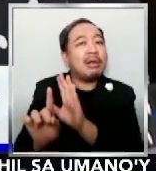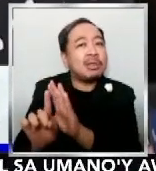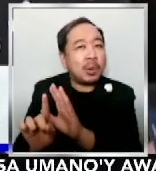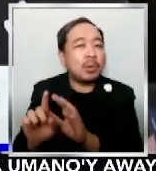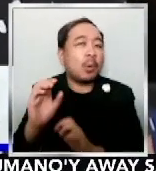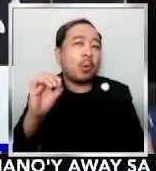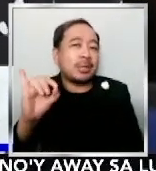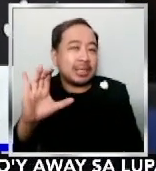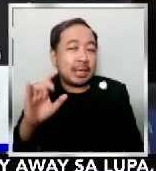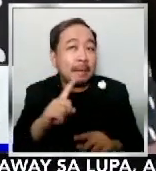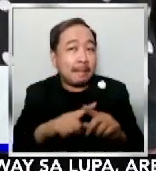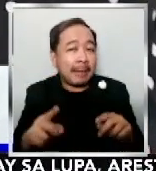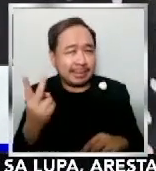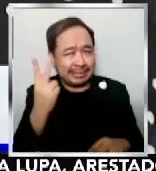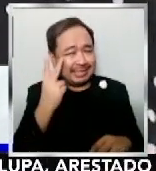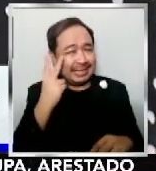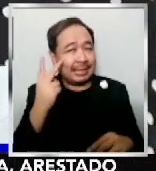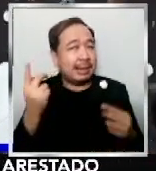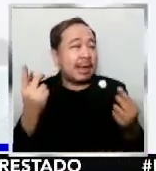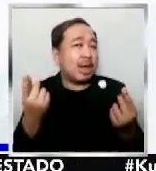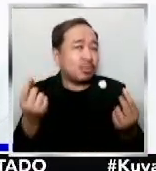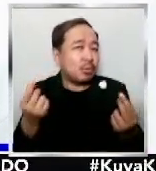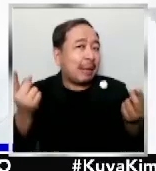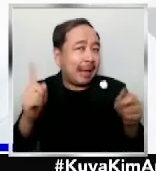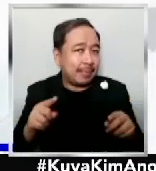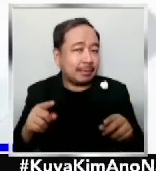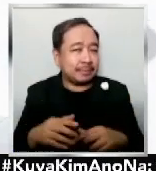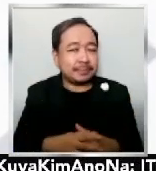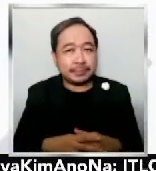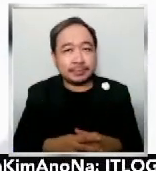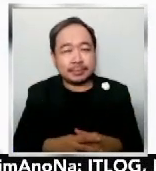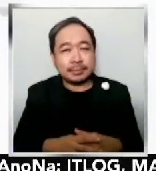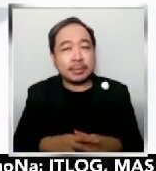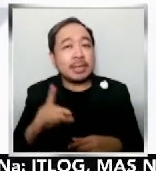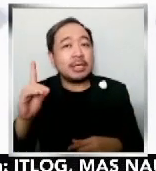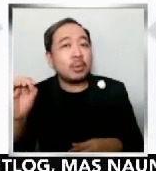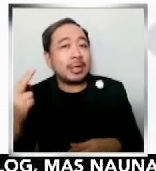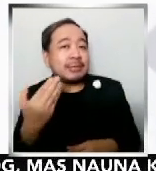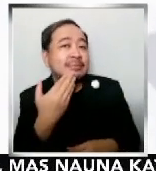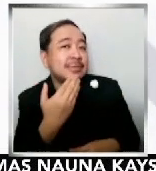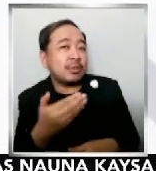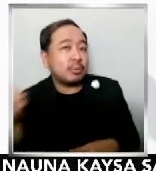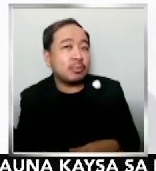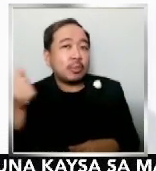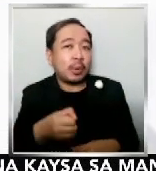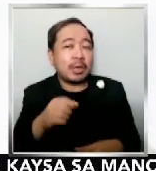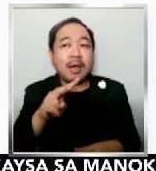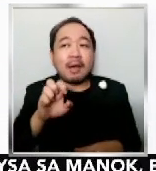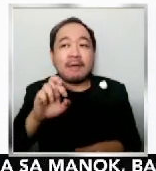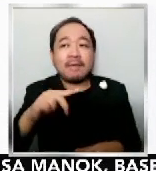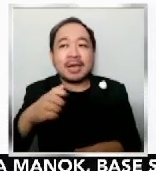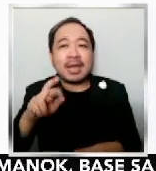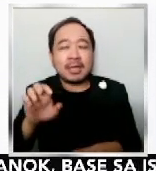But titignan po natin kung ano mangyayari during that time. Nagpasalamat ang Department of Health sa pagtatalaga kay Vergere at sa tiwala ng Pangulo sa